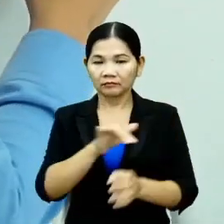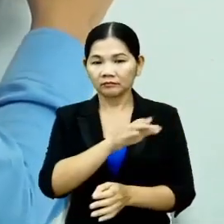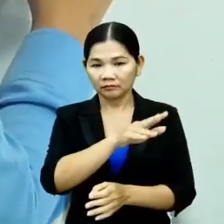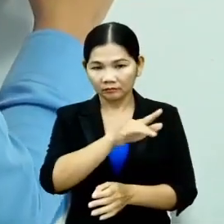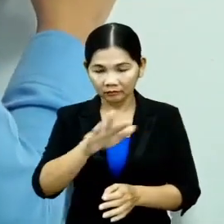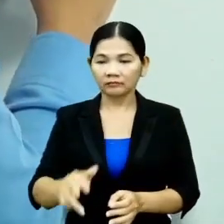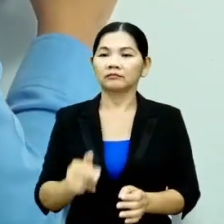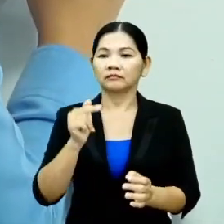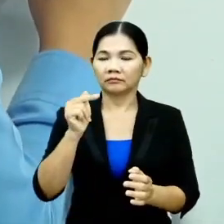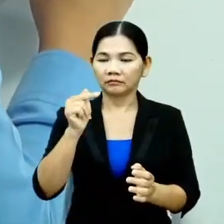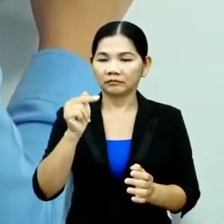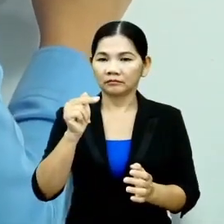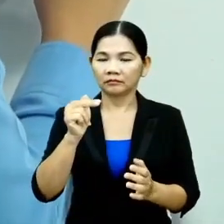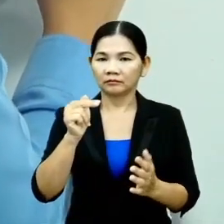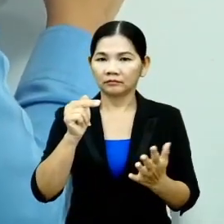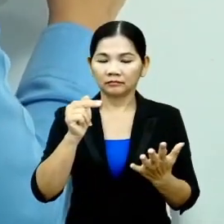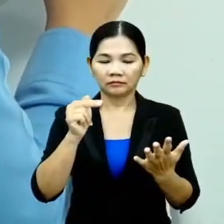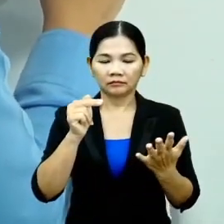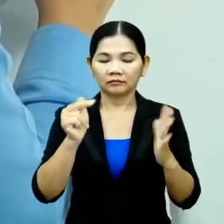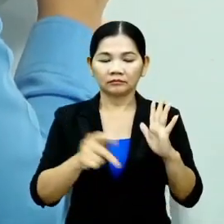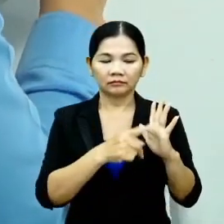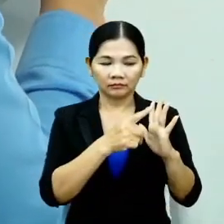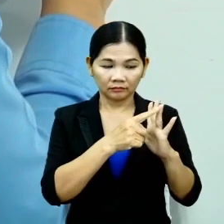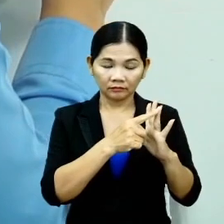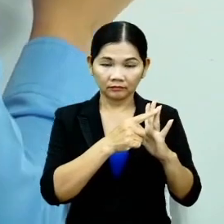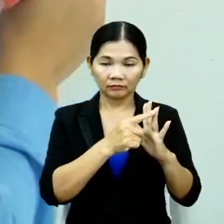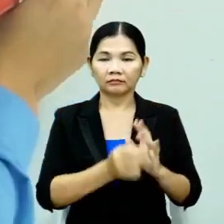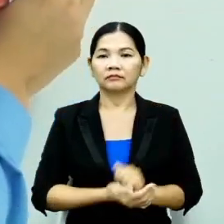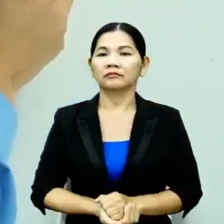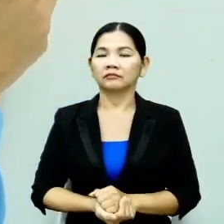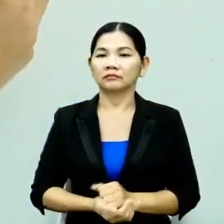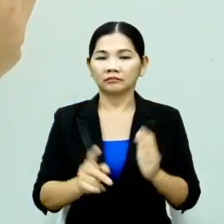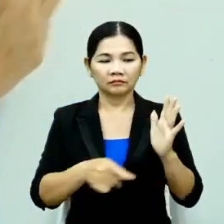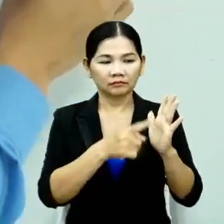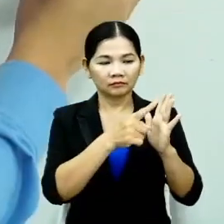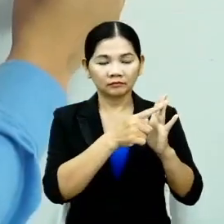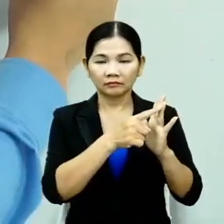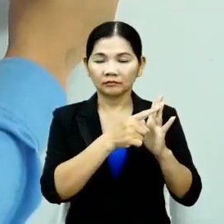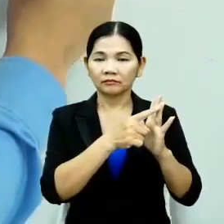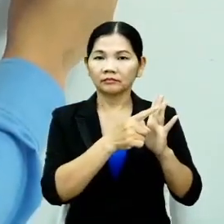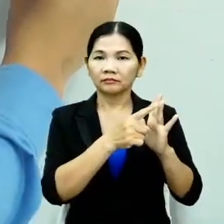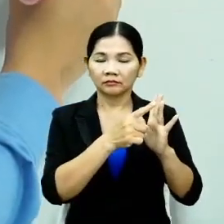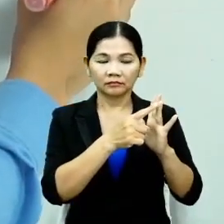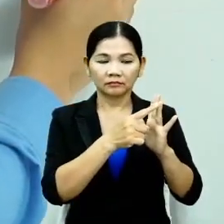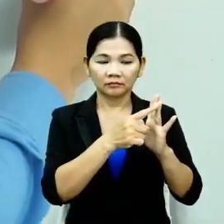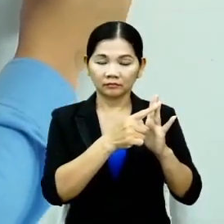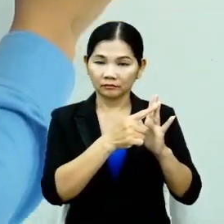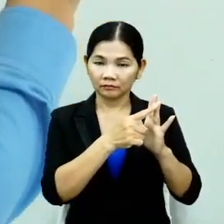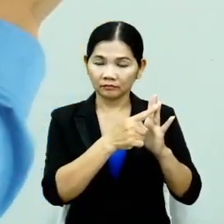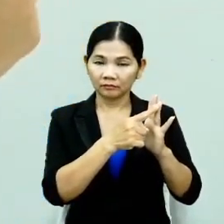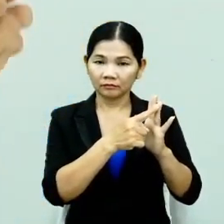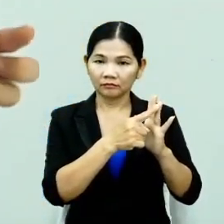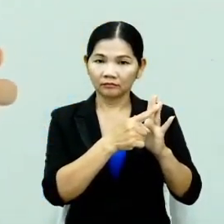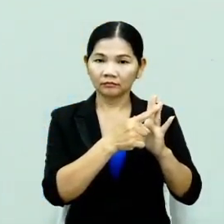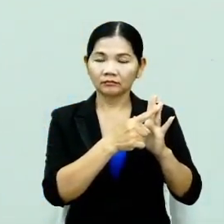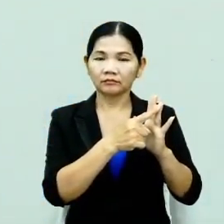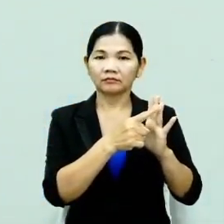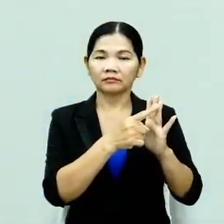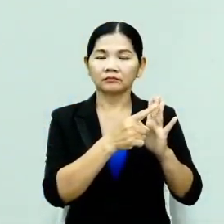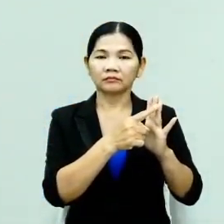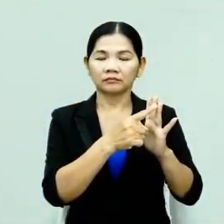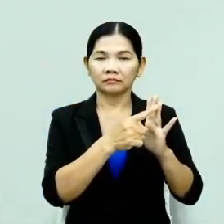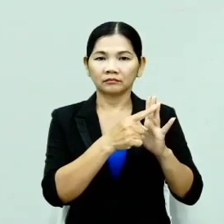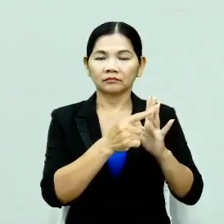មានព្យញ្ជនៈតូចាហើយនឹងស្រៈអ្វីដែរកូនចានឹង